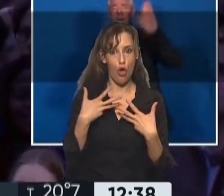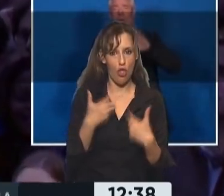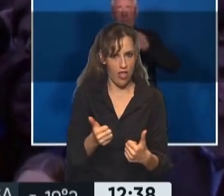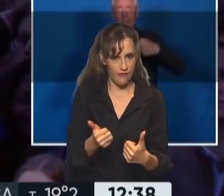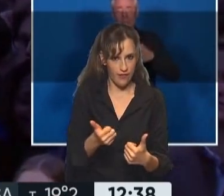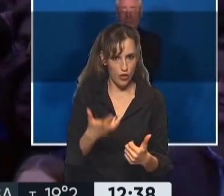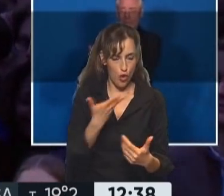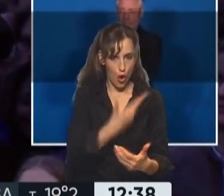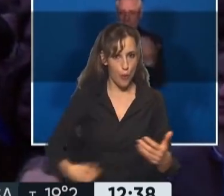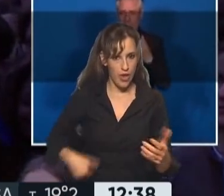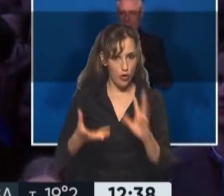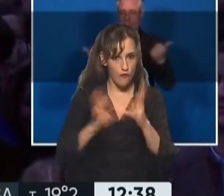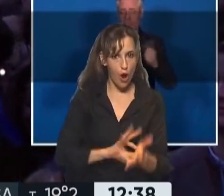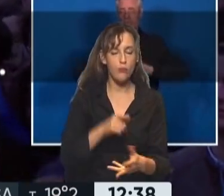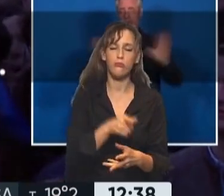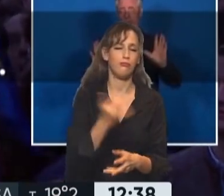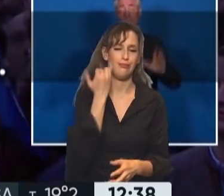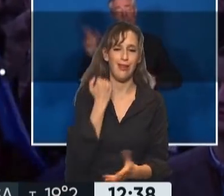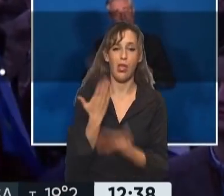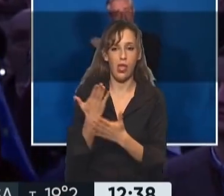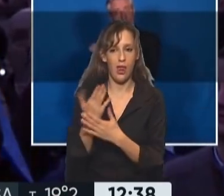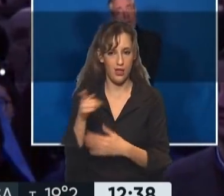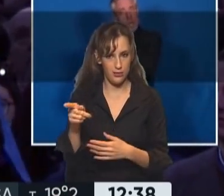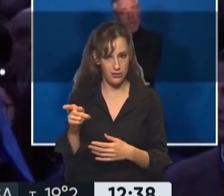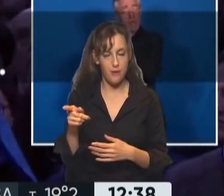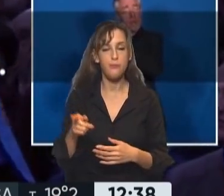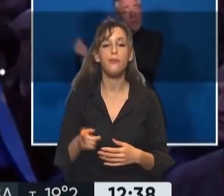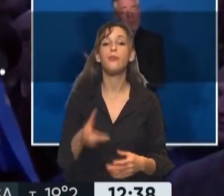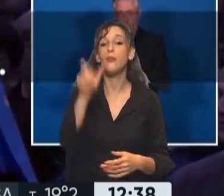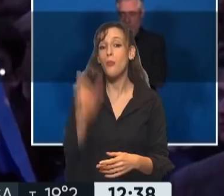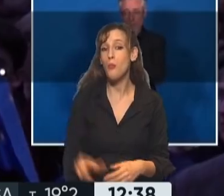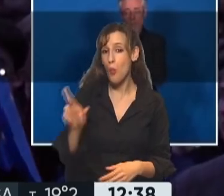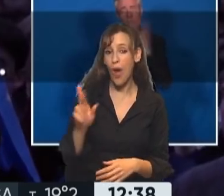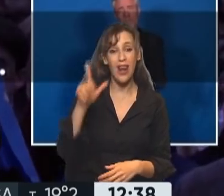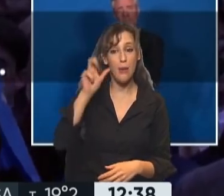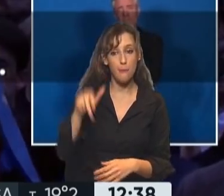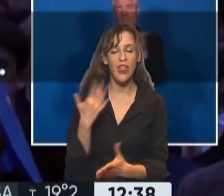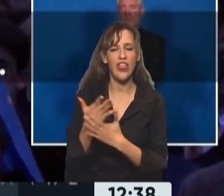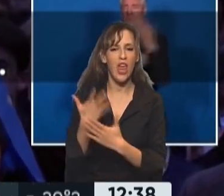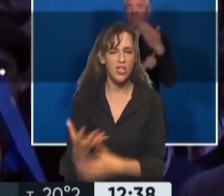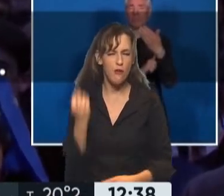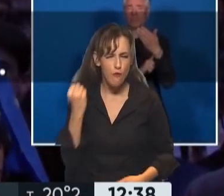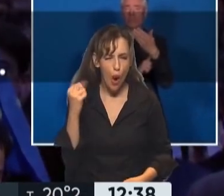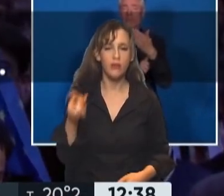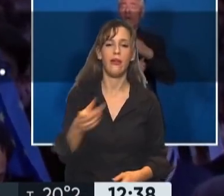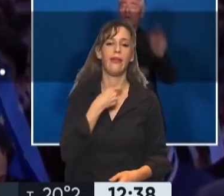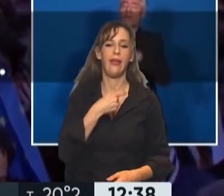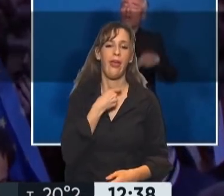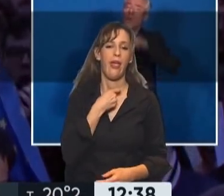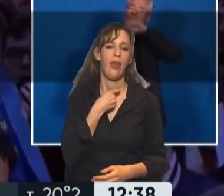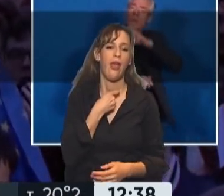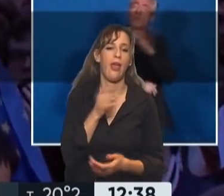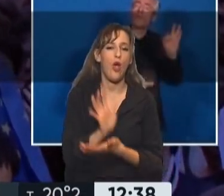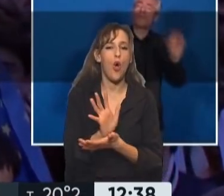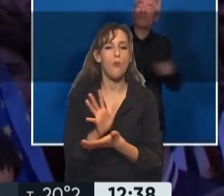d'extrême droite, les choses sont claires. La candidate d'extrême droite propose un projet nationaliste, ce qui n'est pas le patriotisme.